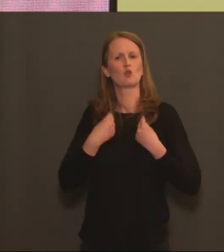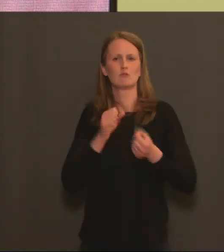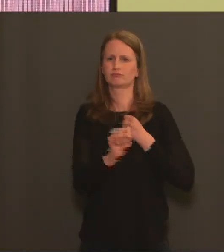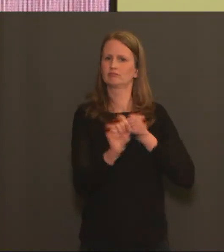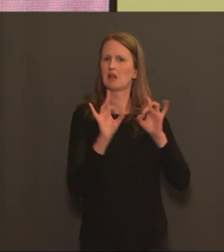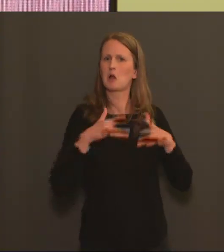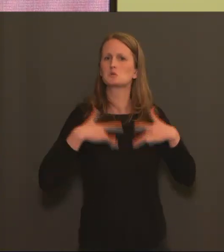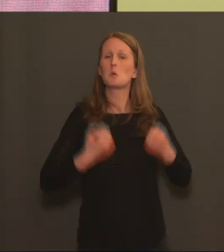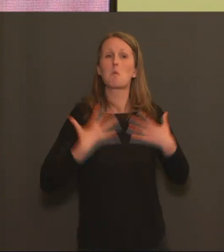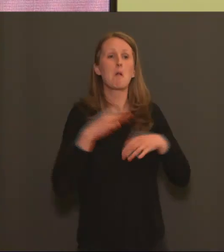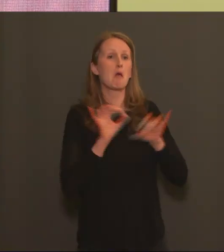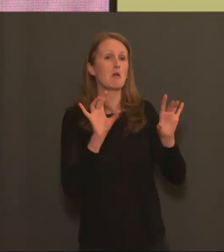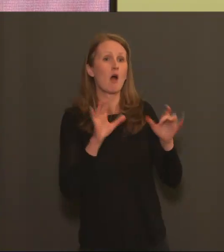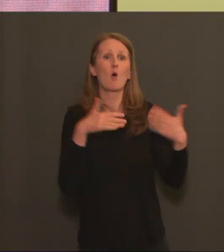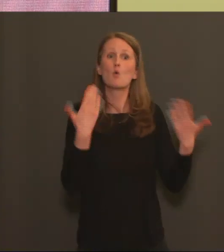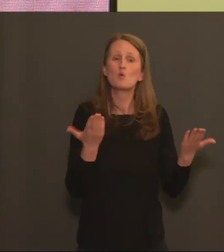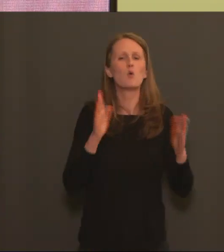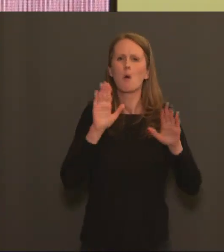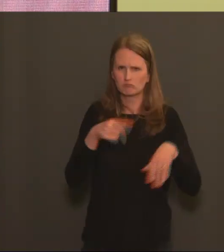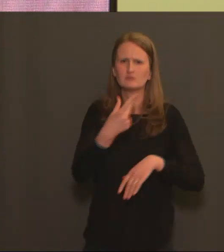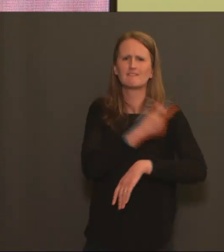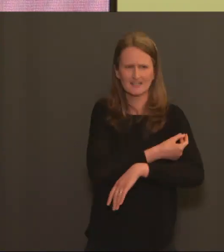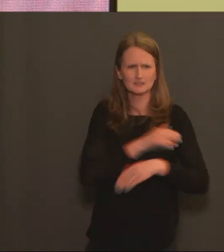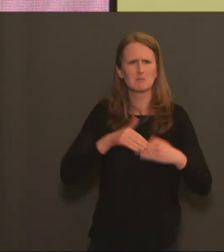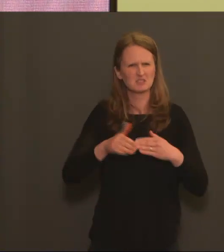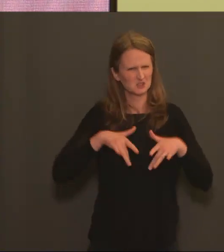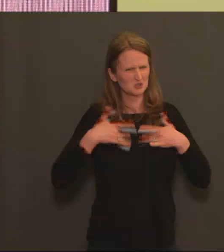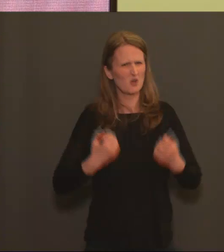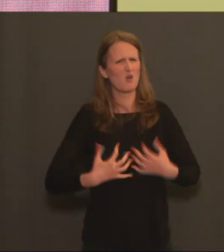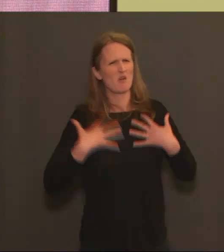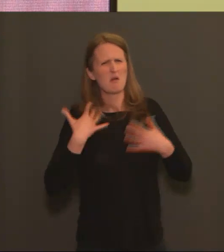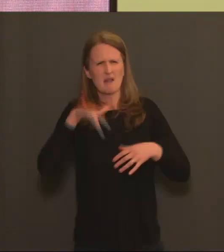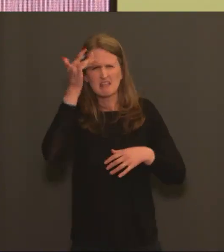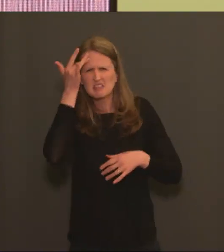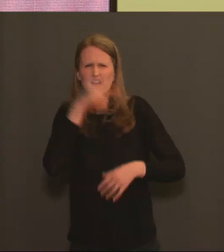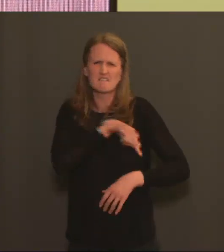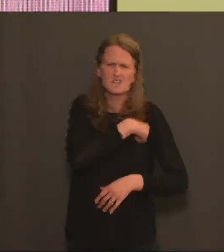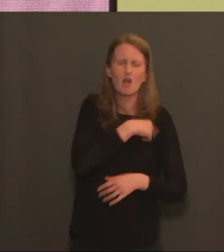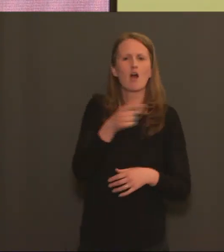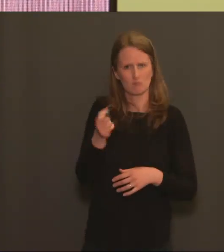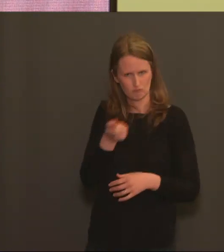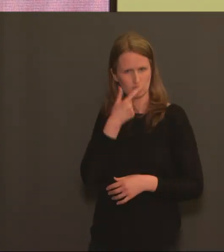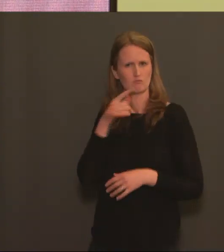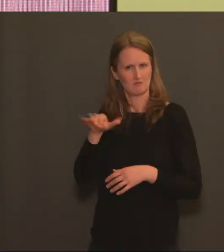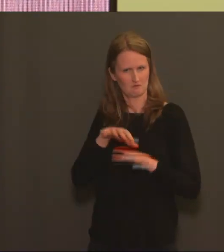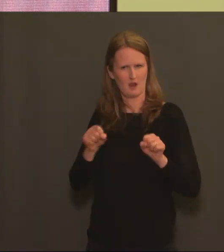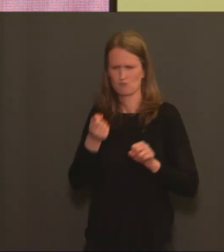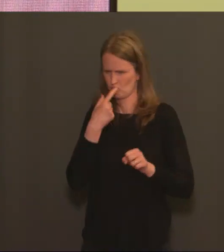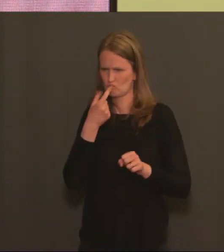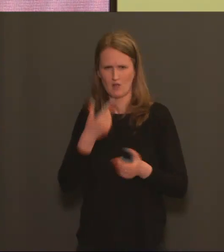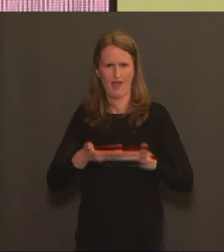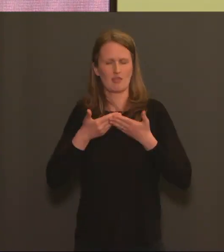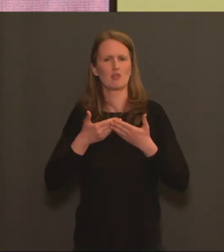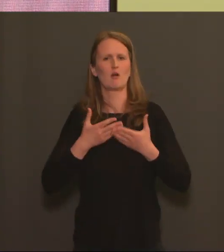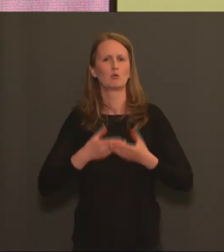les sensations de myalgie, fatigue, maux de tête, température viendraient à apparaître. Après ces quelques mots sur la vaccination, et